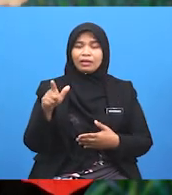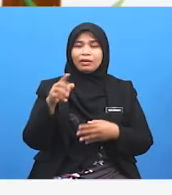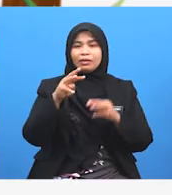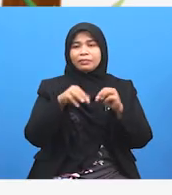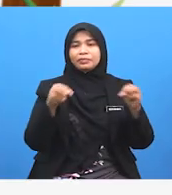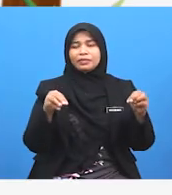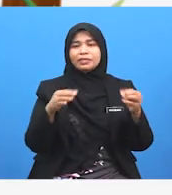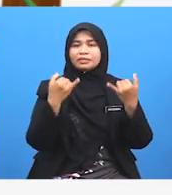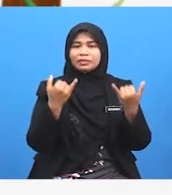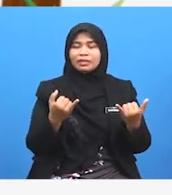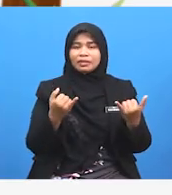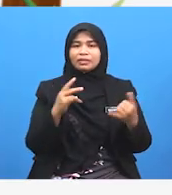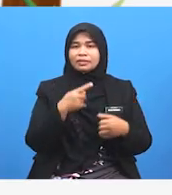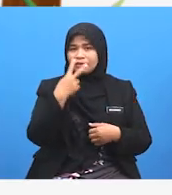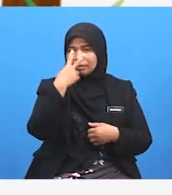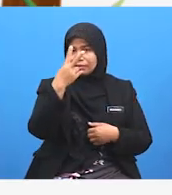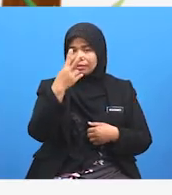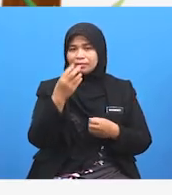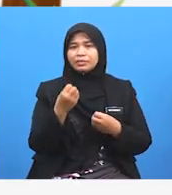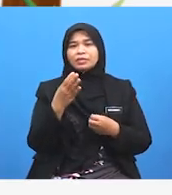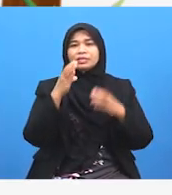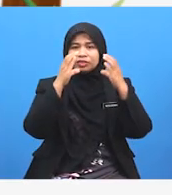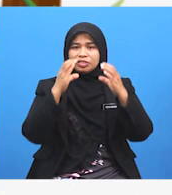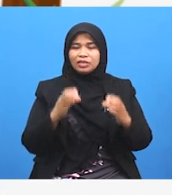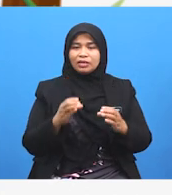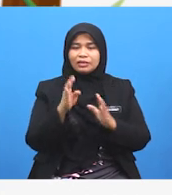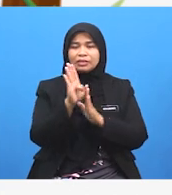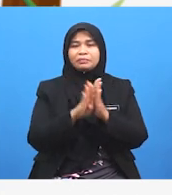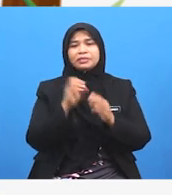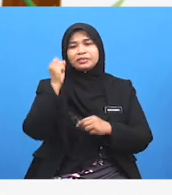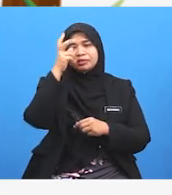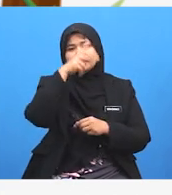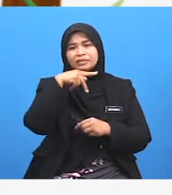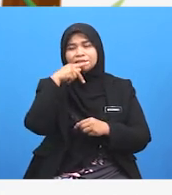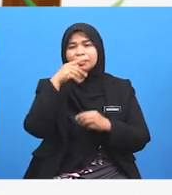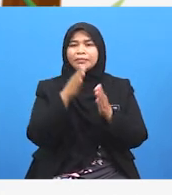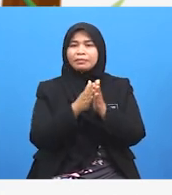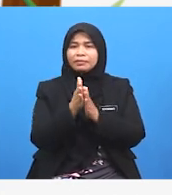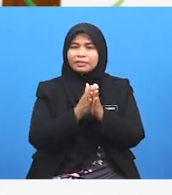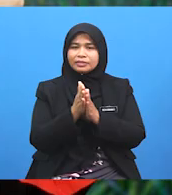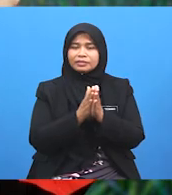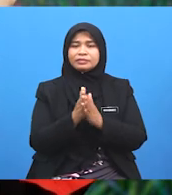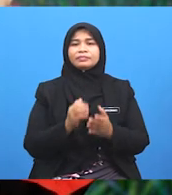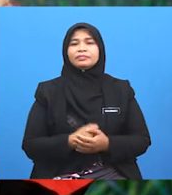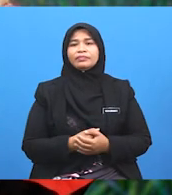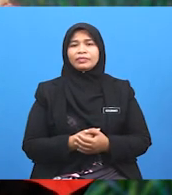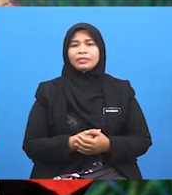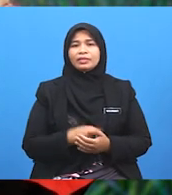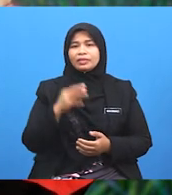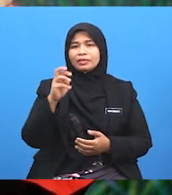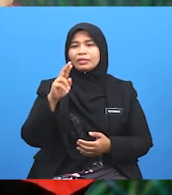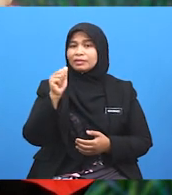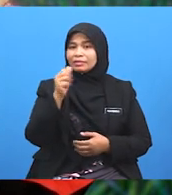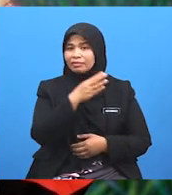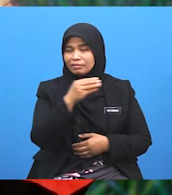murid-murid. Sekarang, mari kita lihat beberapa cara bersikap rajin. Mira